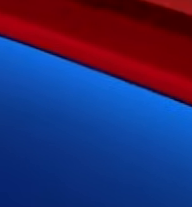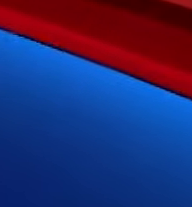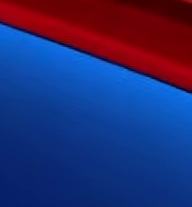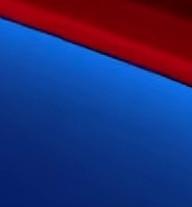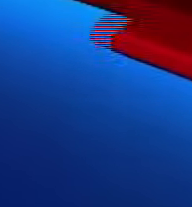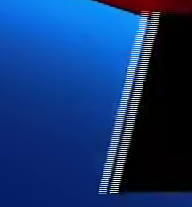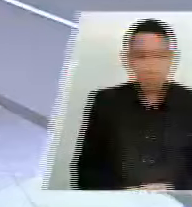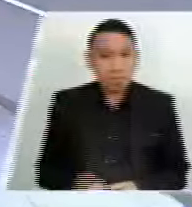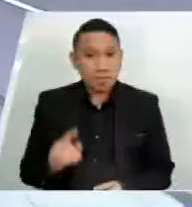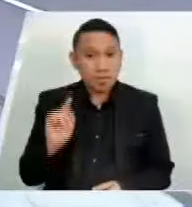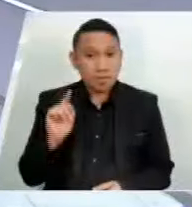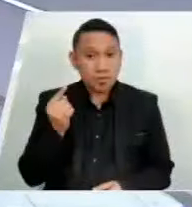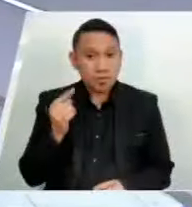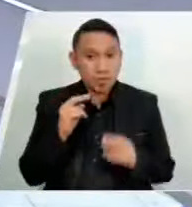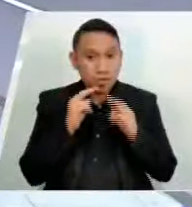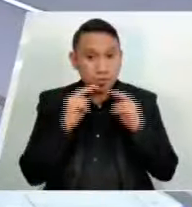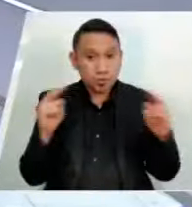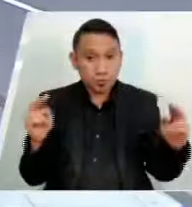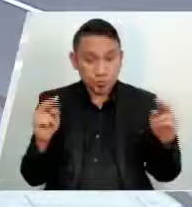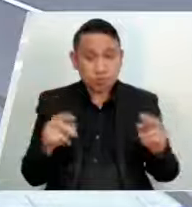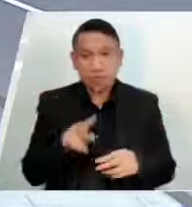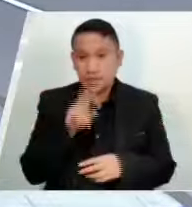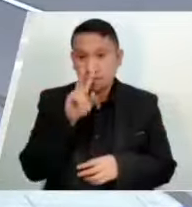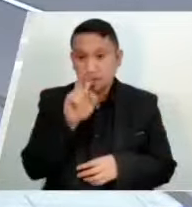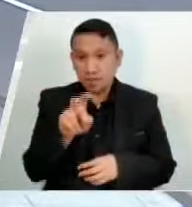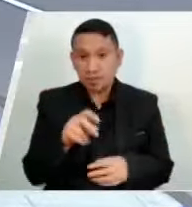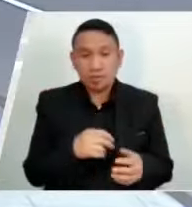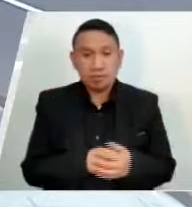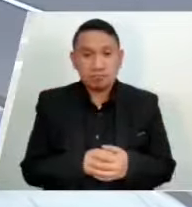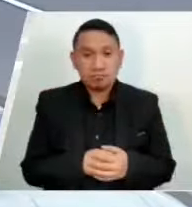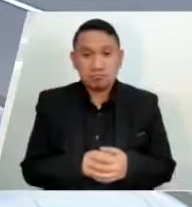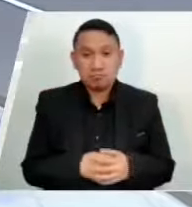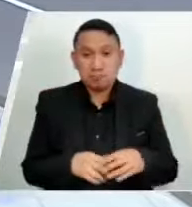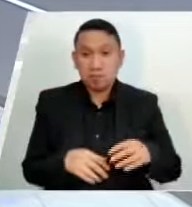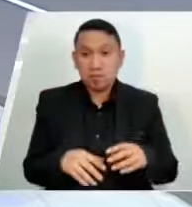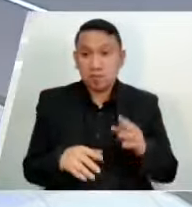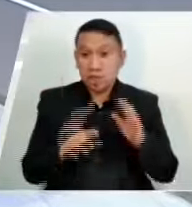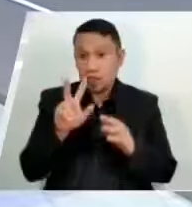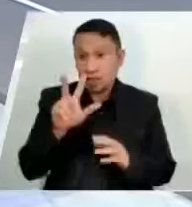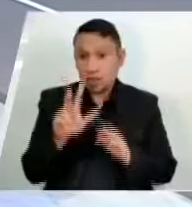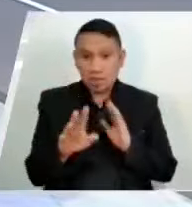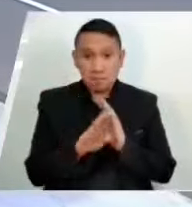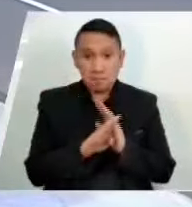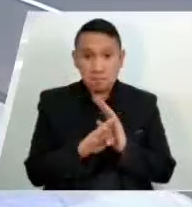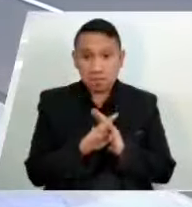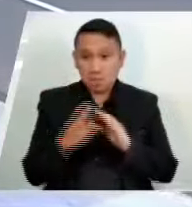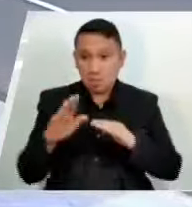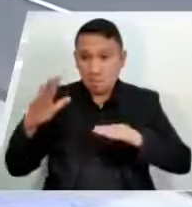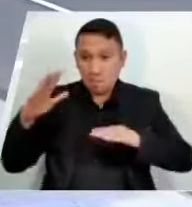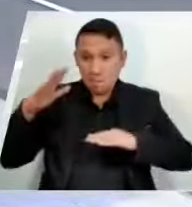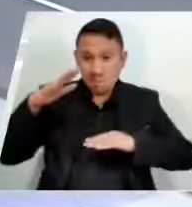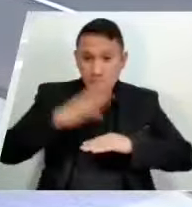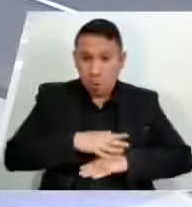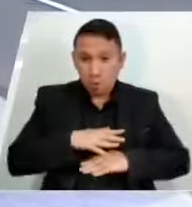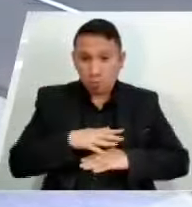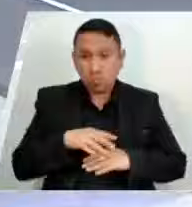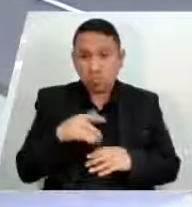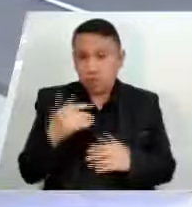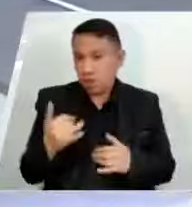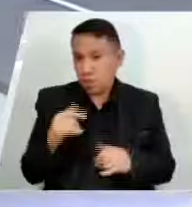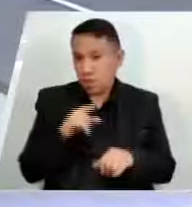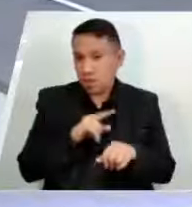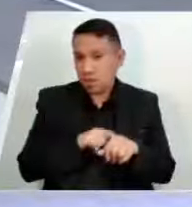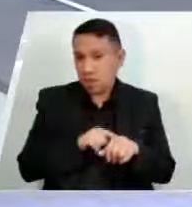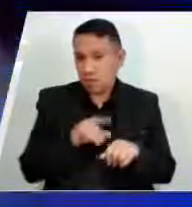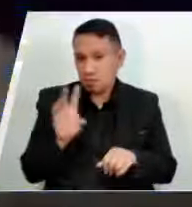Una sa saksi, natabunan ng lupa ang tatlong bus sa Maco, Davao de Oro pasado alas 7 ngayong gabi. Sakay nito ang ilang tauhan